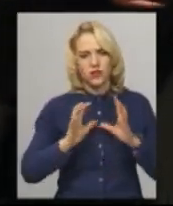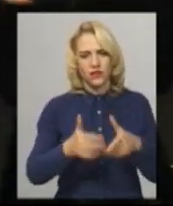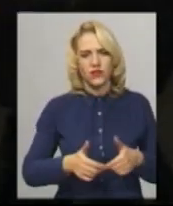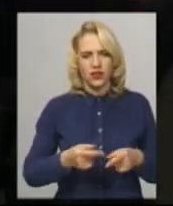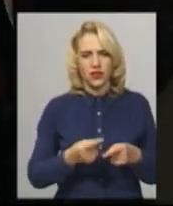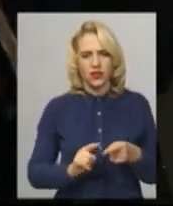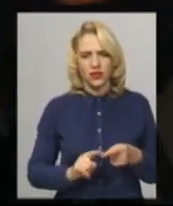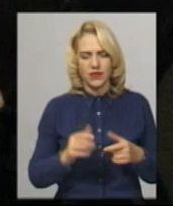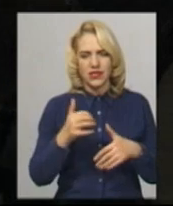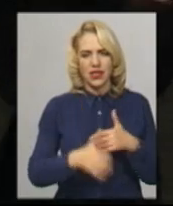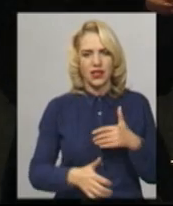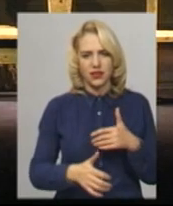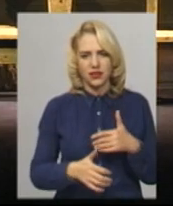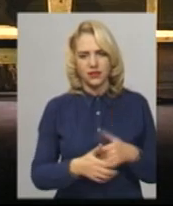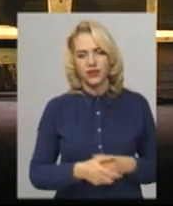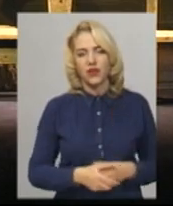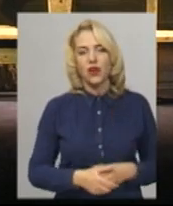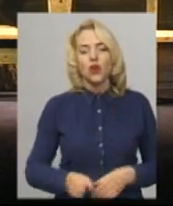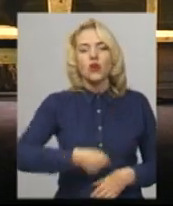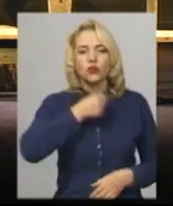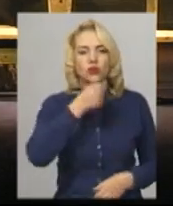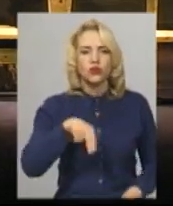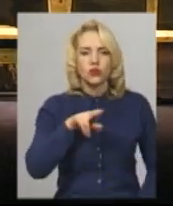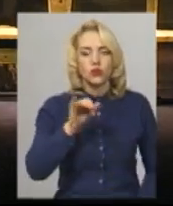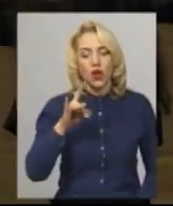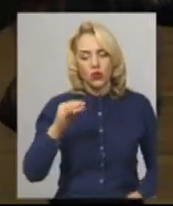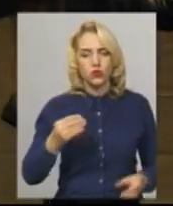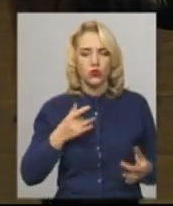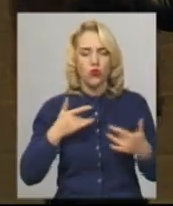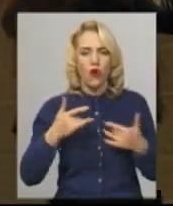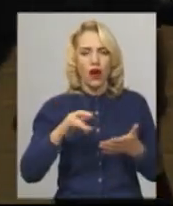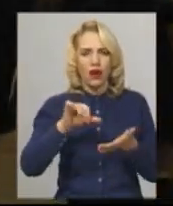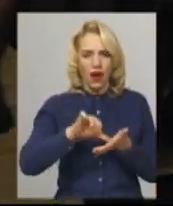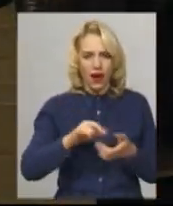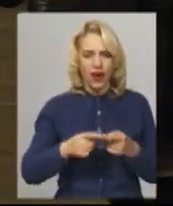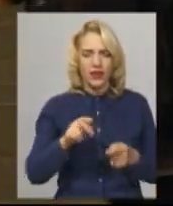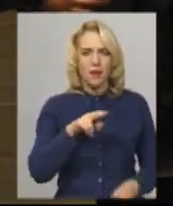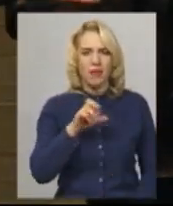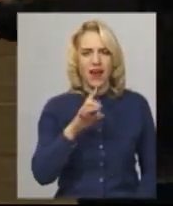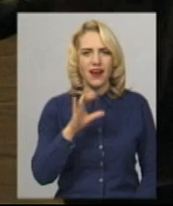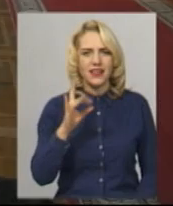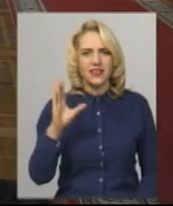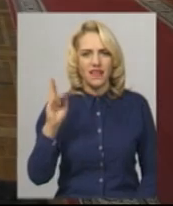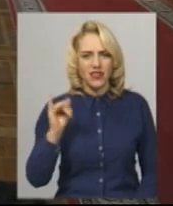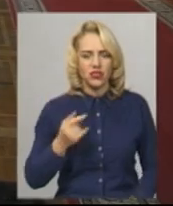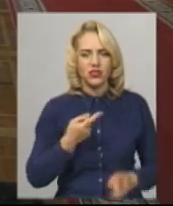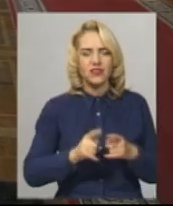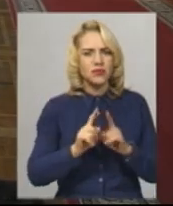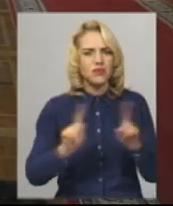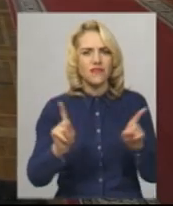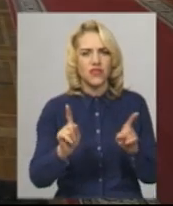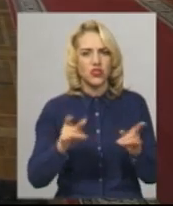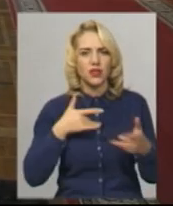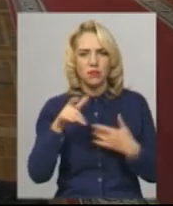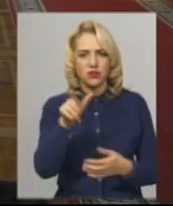світі. Сир. Дорослу Дарусю грає Галина Баранкевич. Актриса каже, це специфічний персонаж. Те, що Даруся не